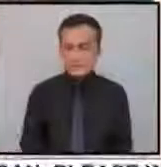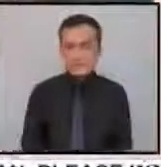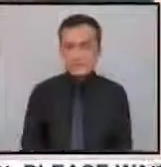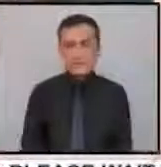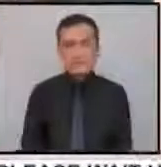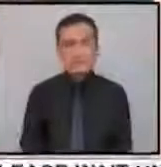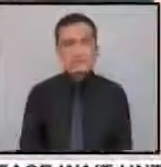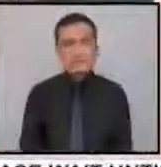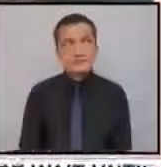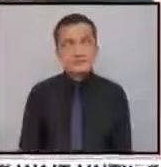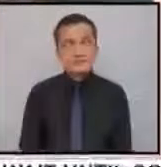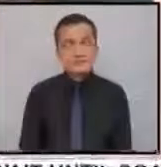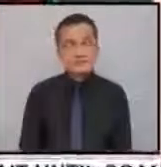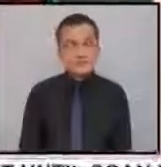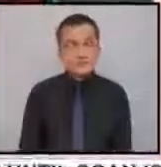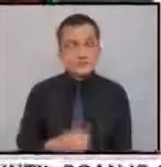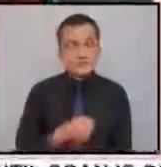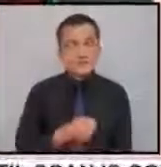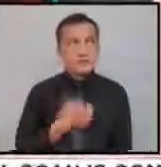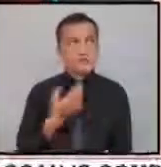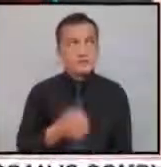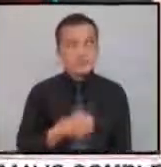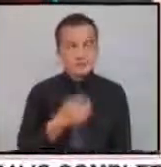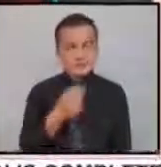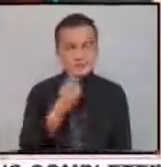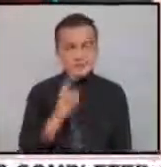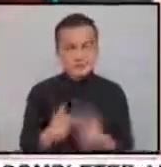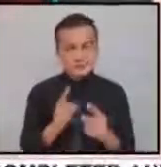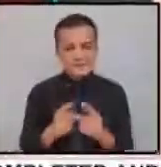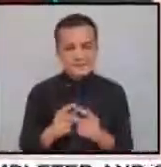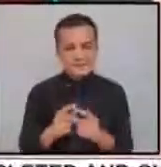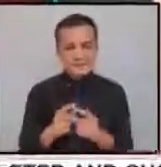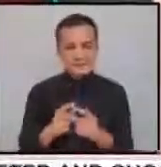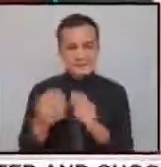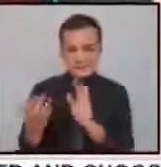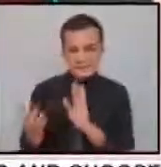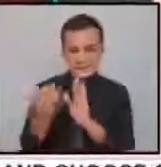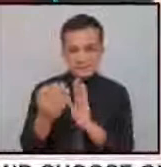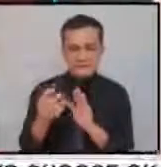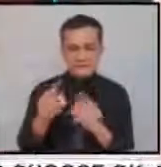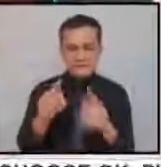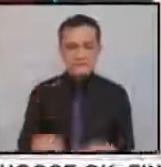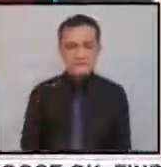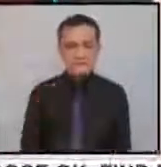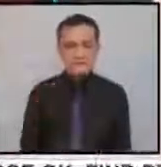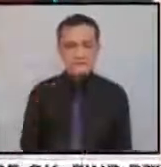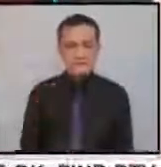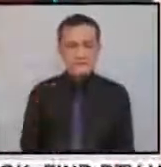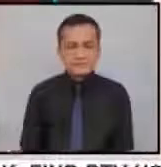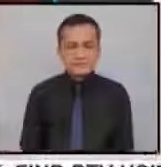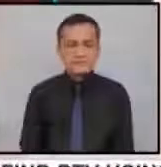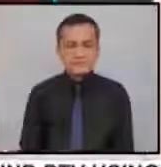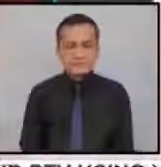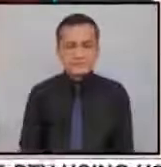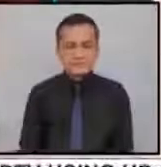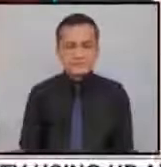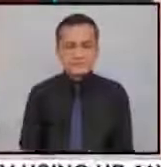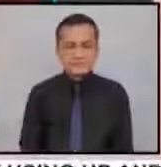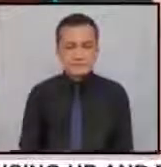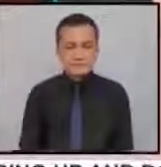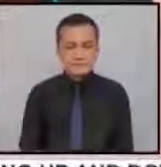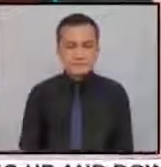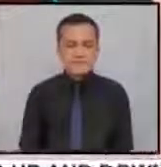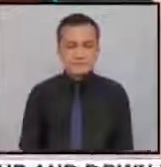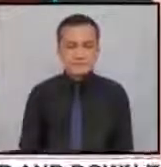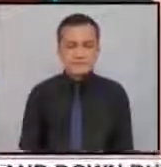Hugot na hugot. Di ba rin po kasi nag-usap ni Gab talaga in person? We're just keeping it this way. LQ kami. Oh. Okay.